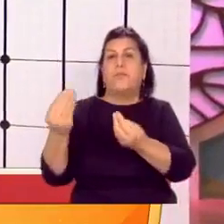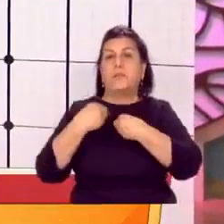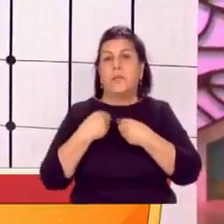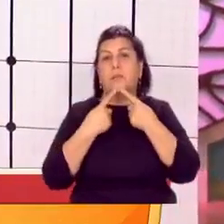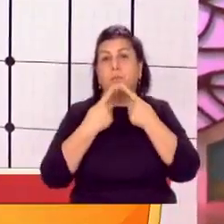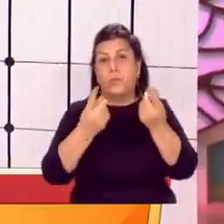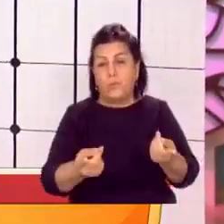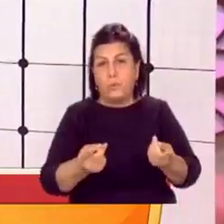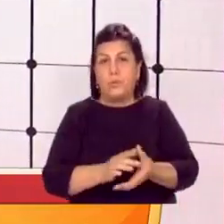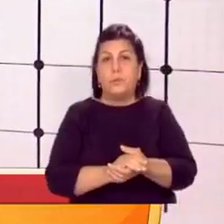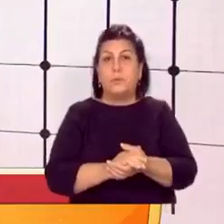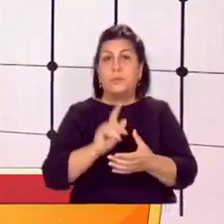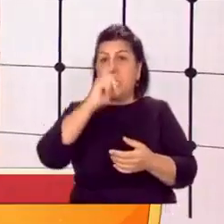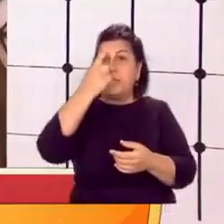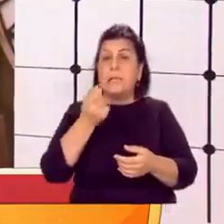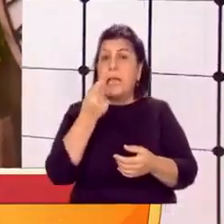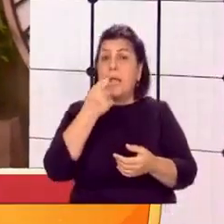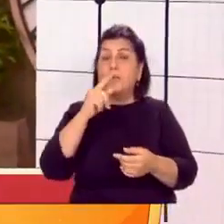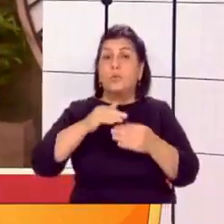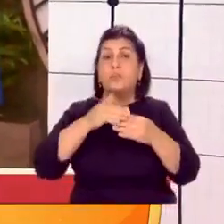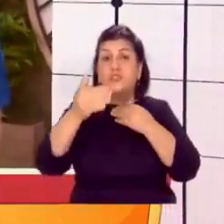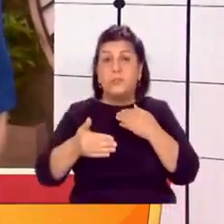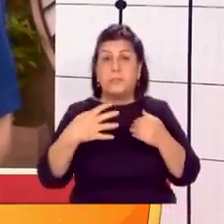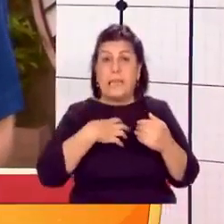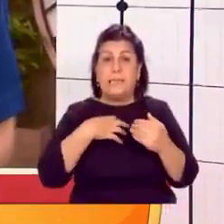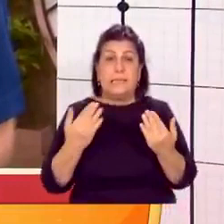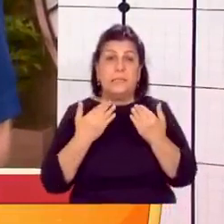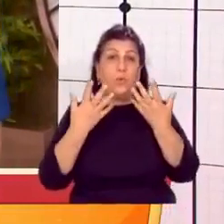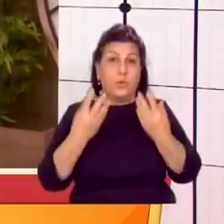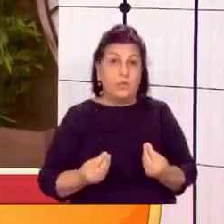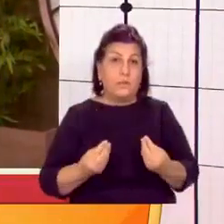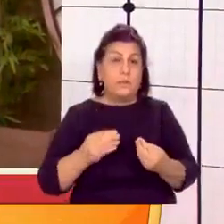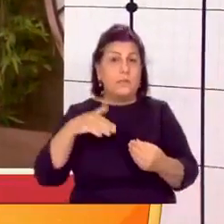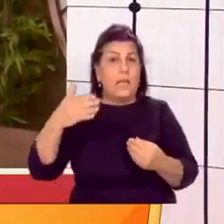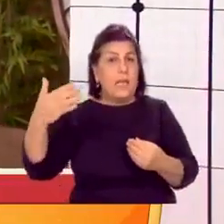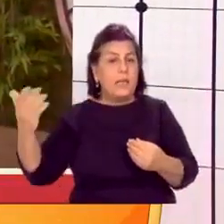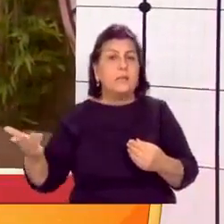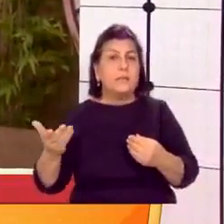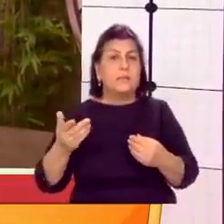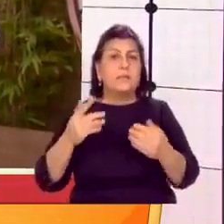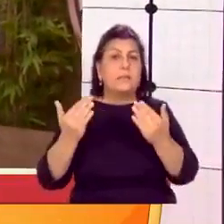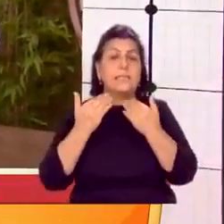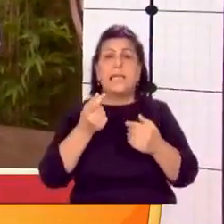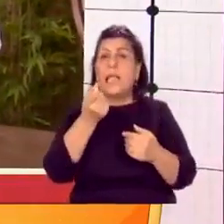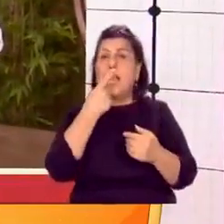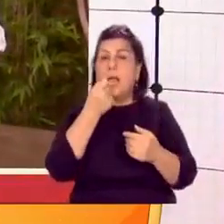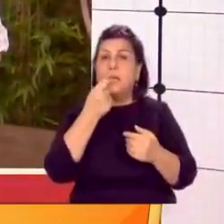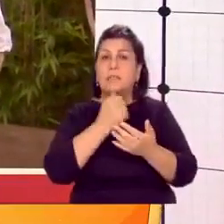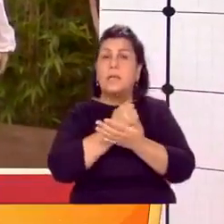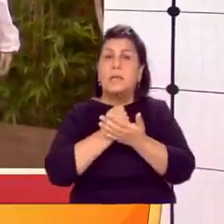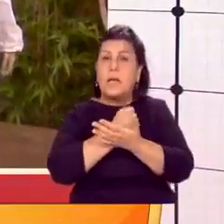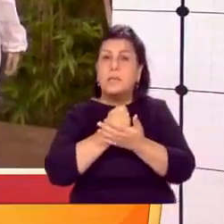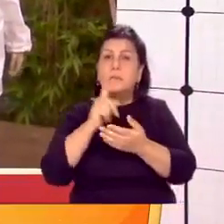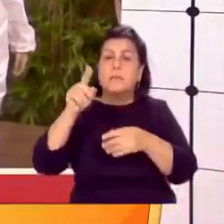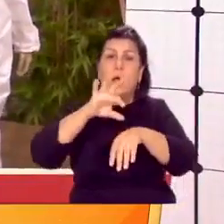diyoruz Bu sadece ilaç verilmek değil Onun dışında kendinize destek olabilecek diğer destek ilaçlarında Baba